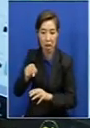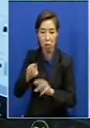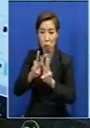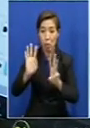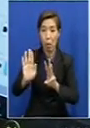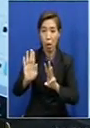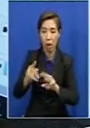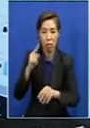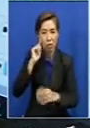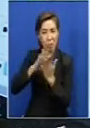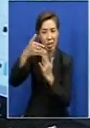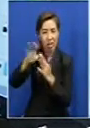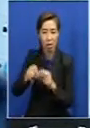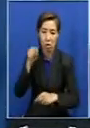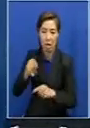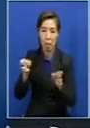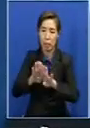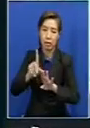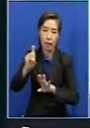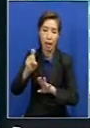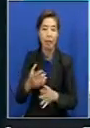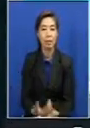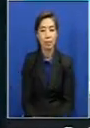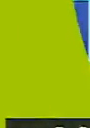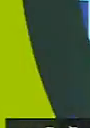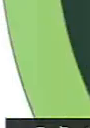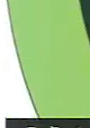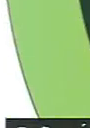ได ้ คงต้องมีมาตรการอื่นๆเพิ่มเติมเข้ามาครับ